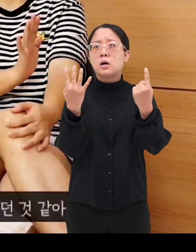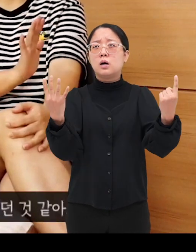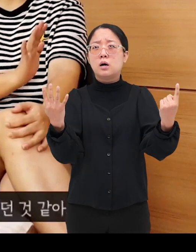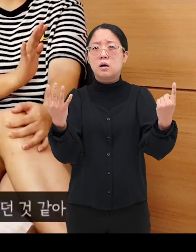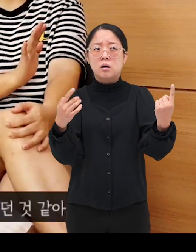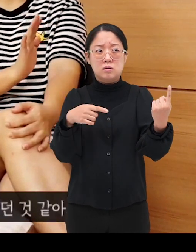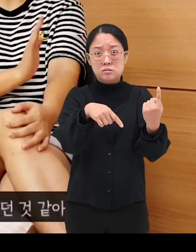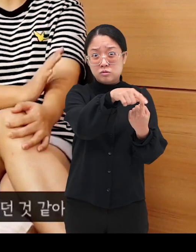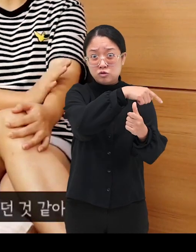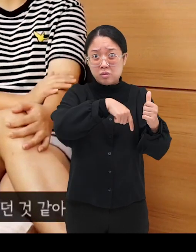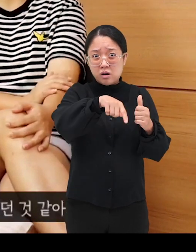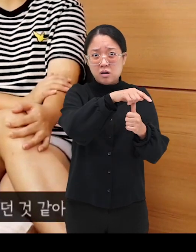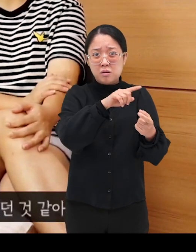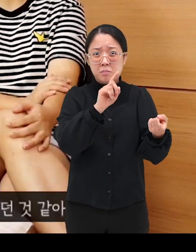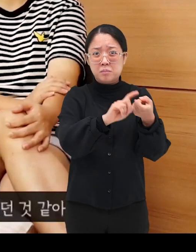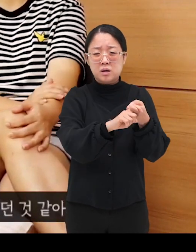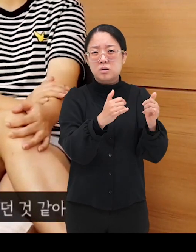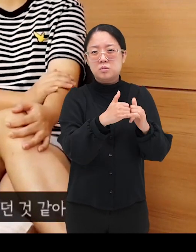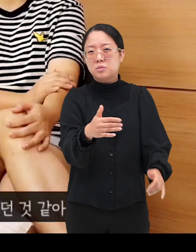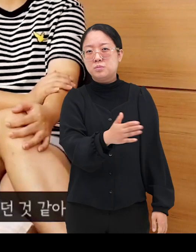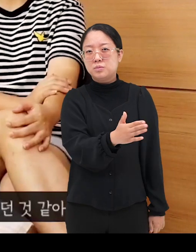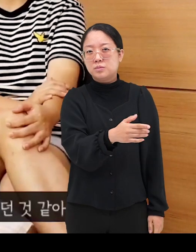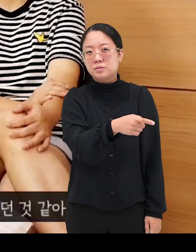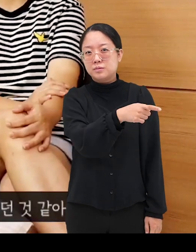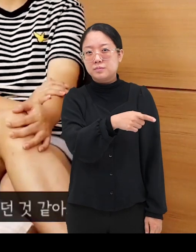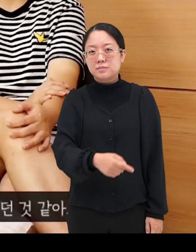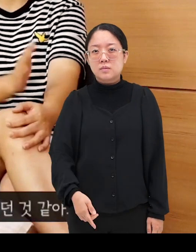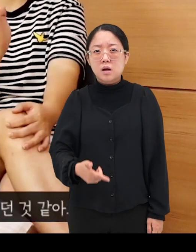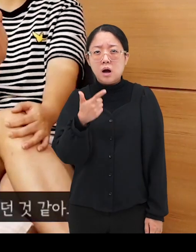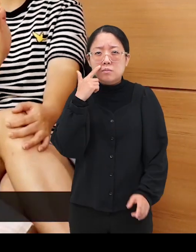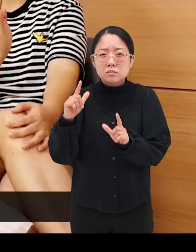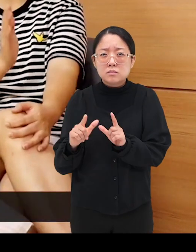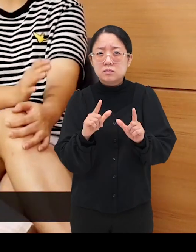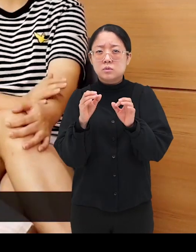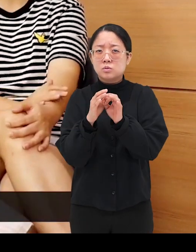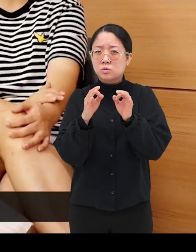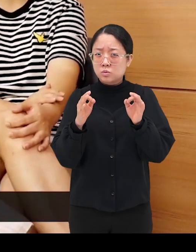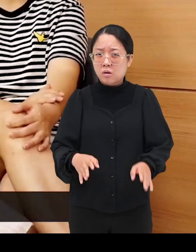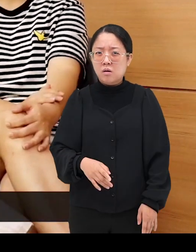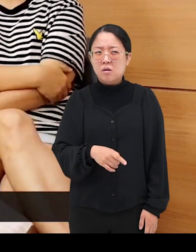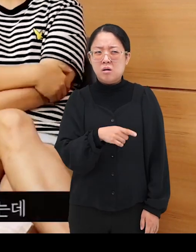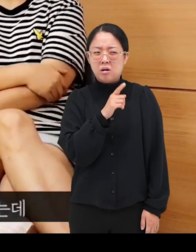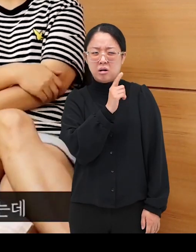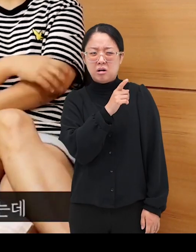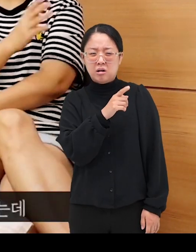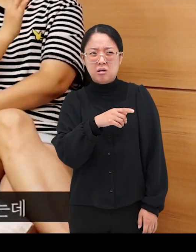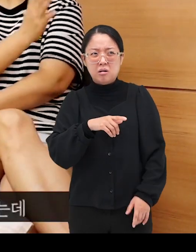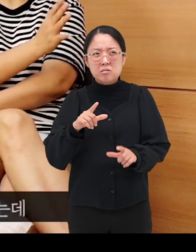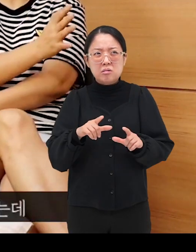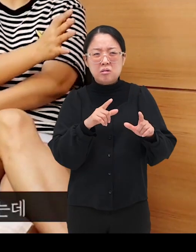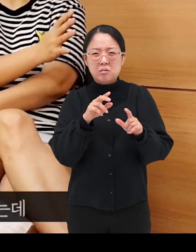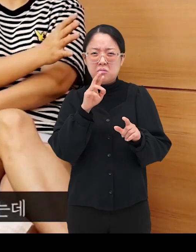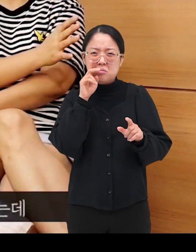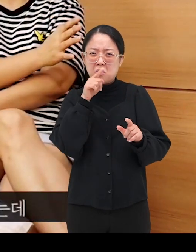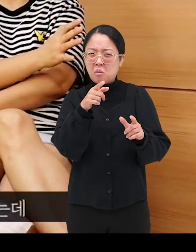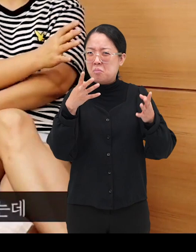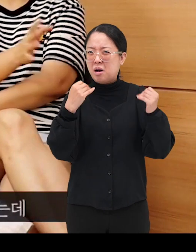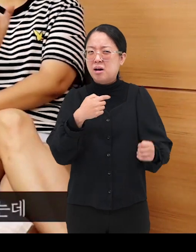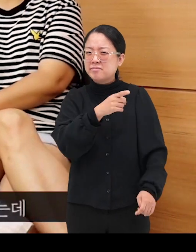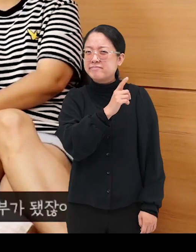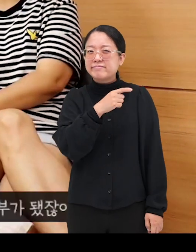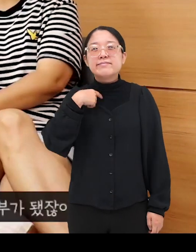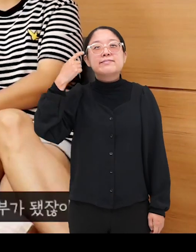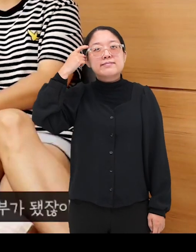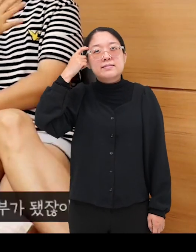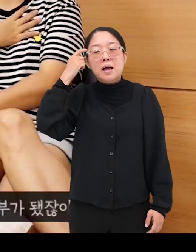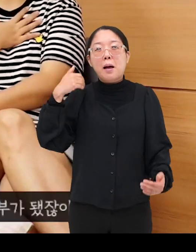아무도 아빠를 한 번도 아빠 편을 들어준 사람이 없었던 것 같아요. 아빠가 사신 동안에 그때는 다 아빠가 틀렸다고 생각을 했었는데